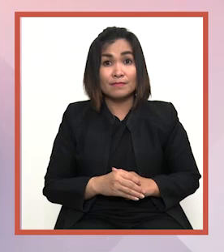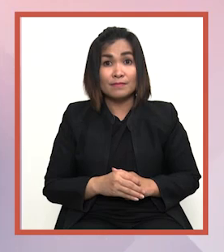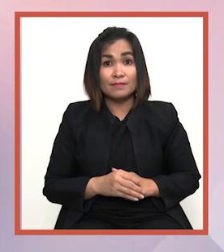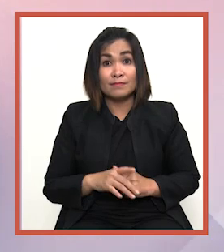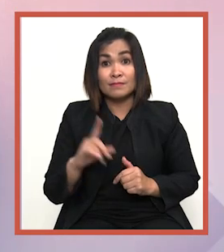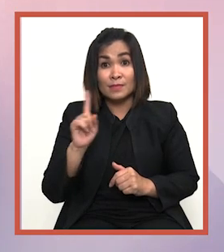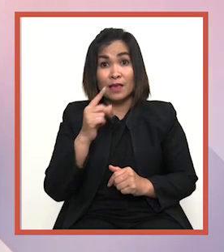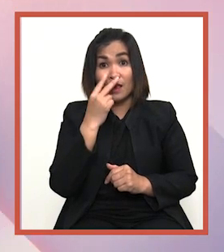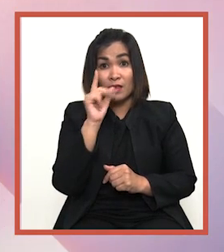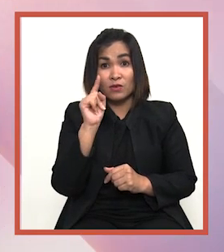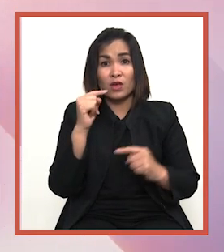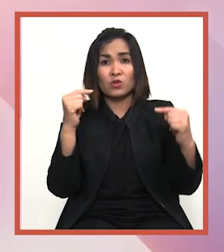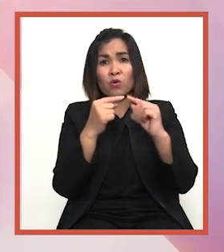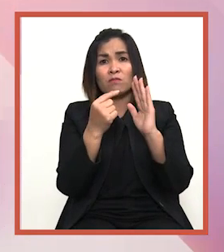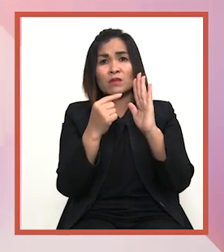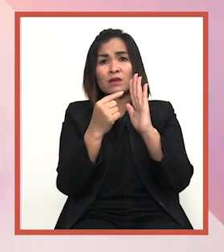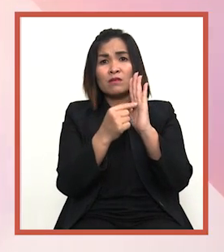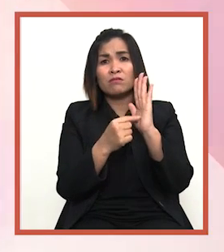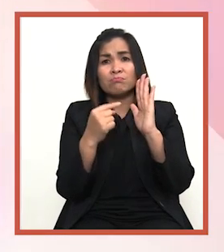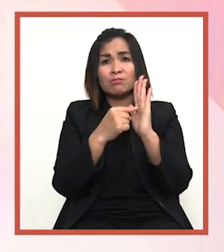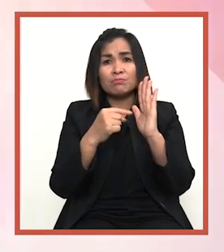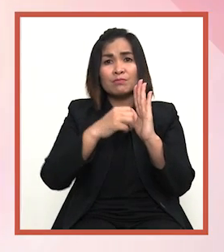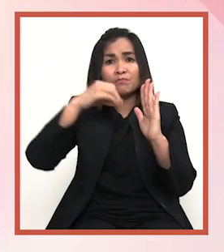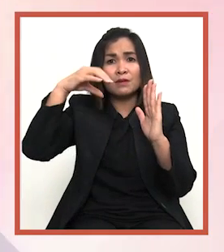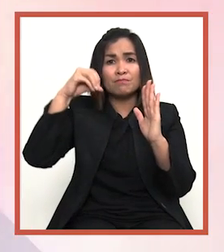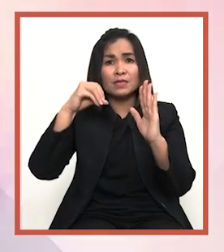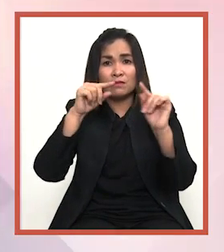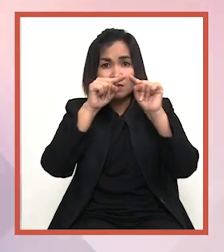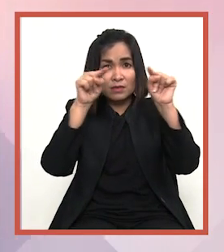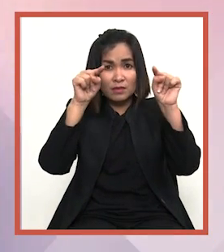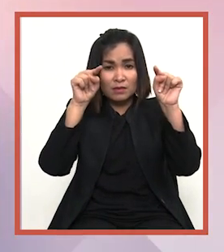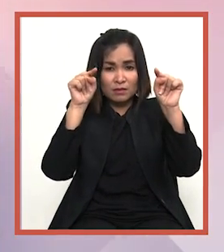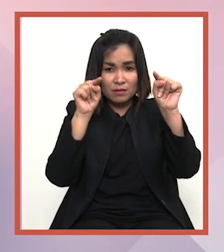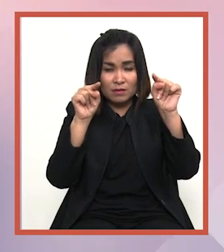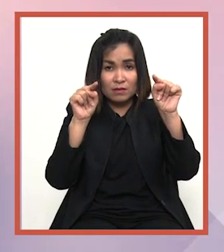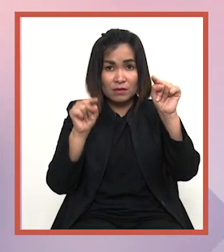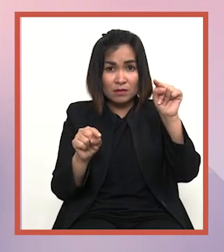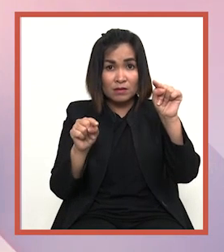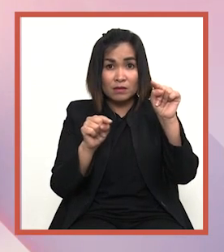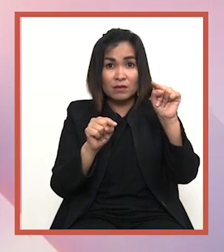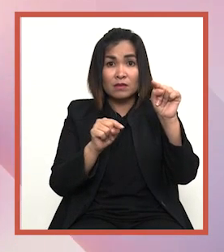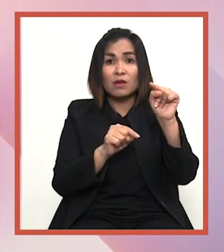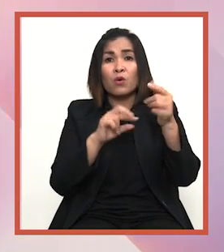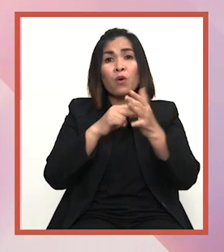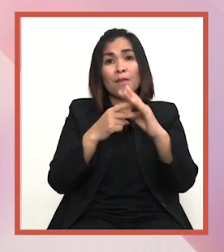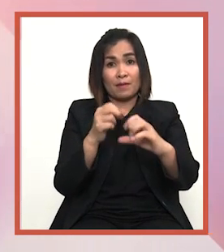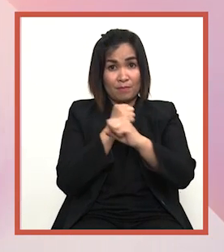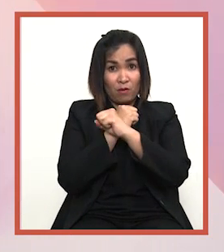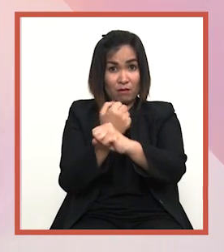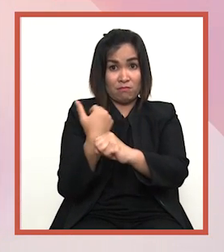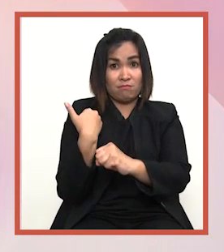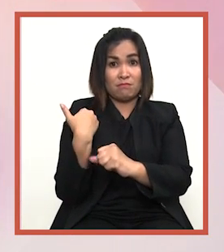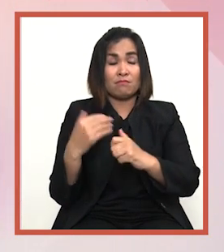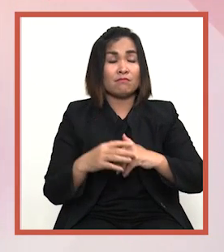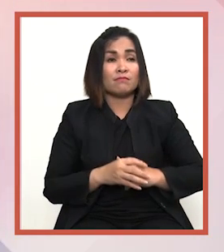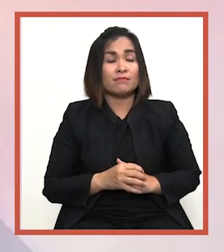อบพวกสวิตช์เอาไว้นะครับนะหรือว่าถ้าหลอดไฟมีการป้องกันนะครับเราก็จะเอาครอบไว้ที่สัญลักษณ์ของหลอดไฟด้วยก็ได้น